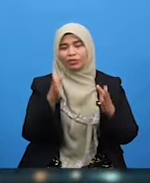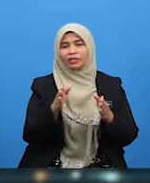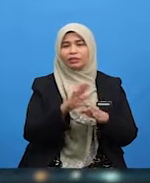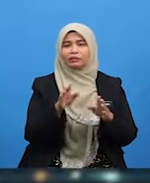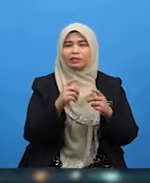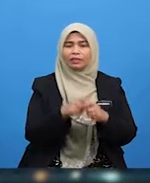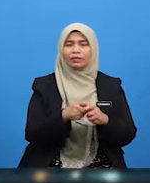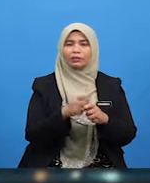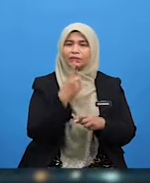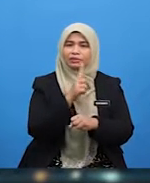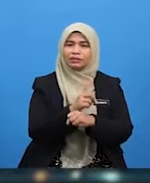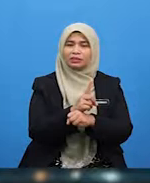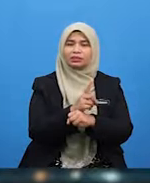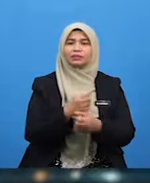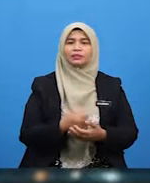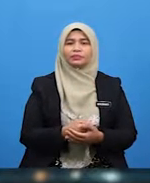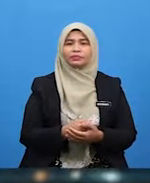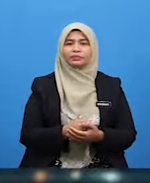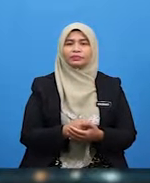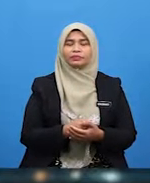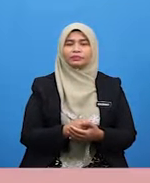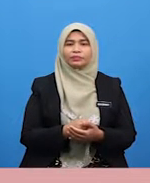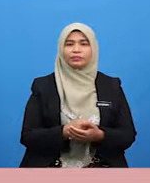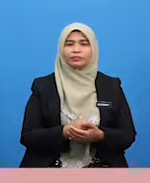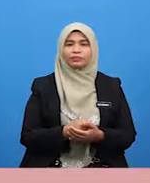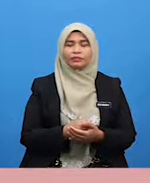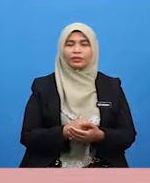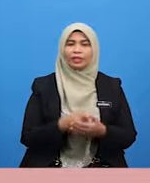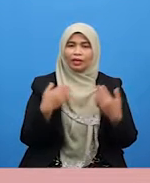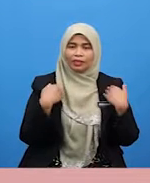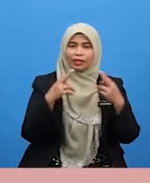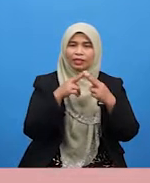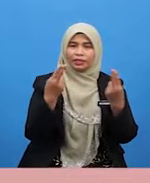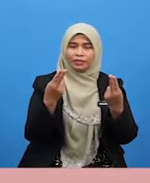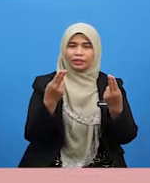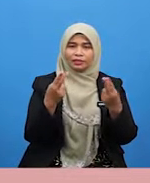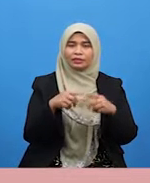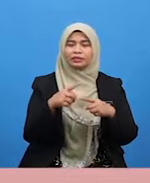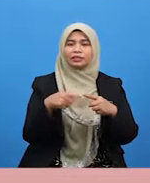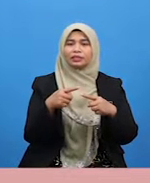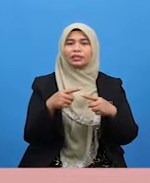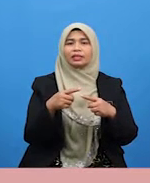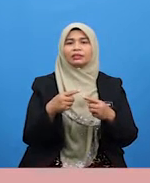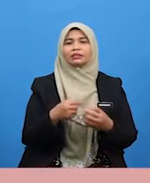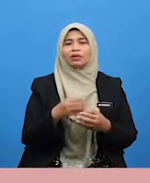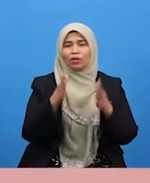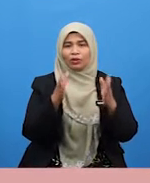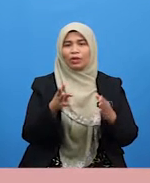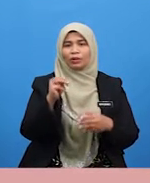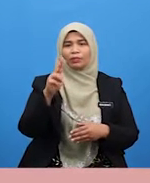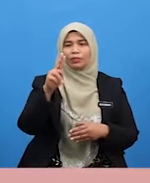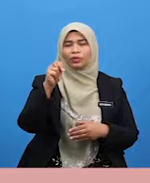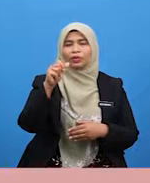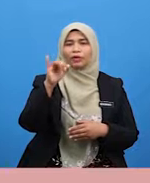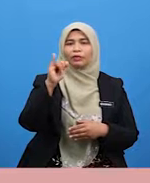akan dikategorikan sebagai orang yang munafik. Terdapat hadis Rasulullah sallallahu alaihi wasallam